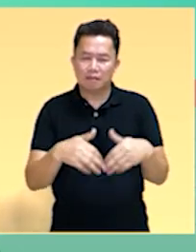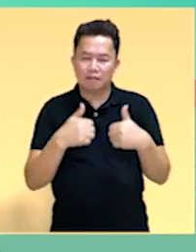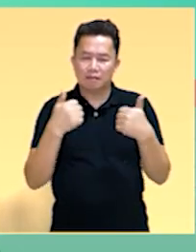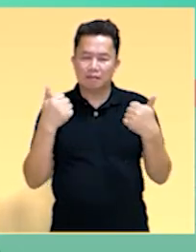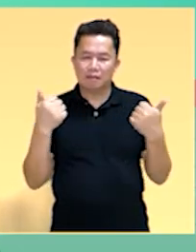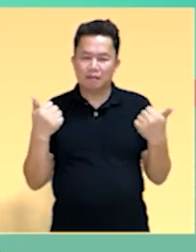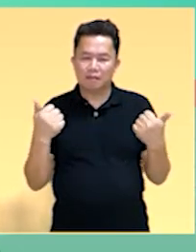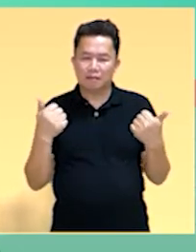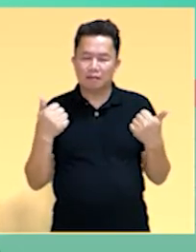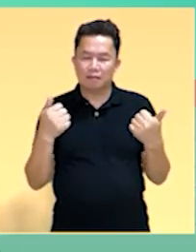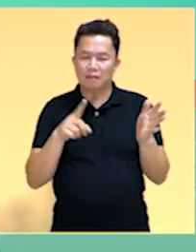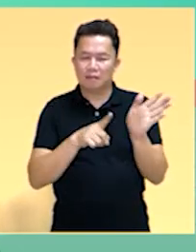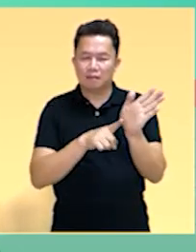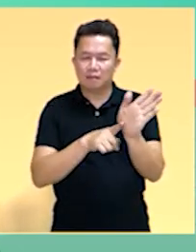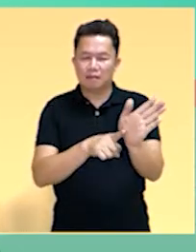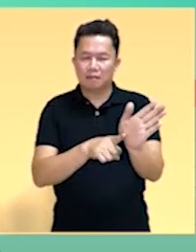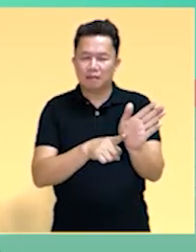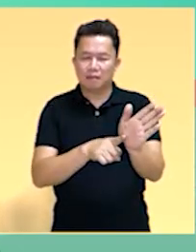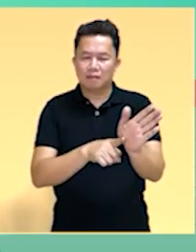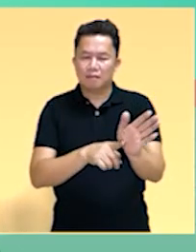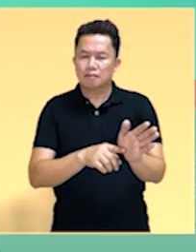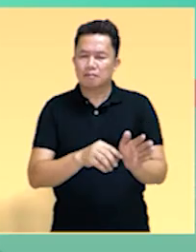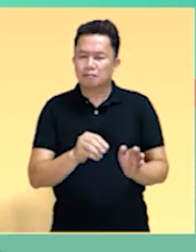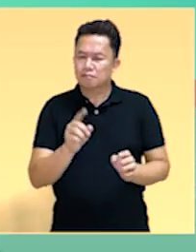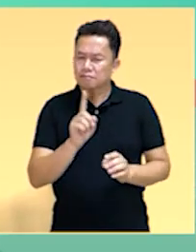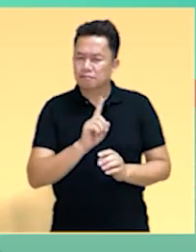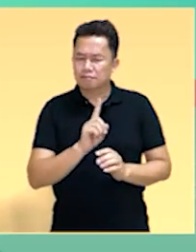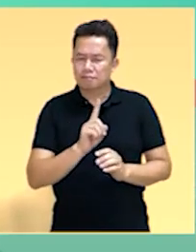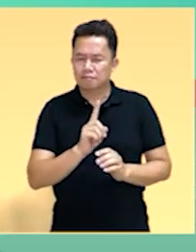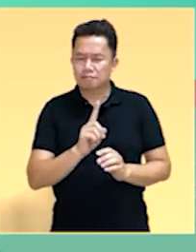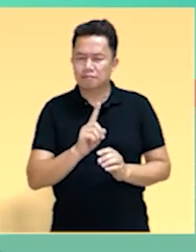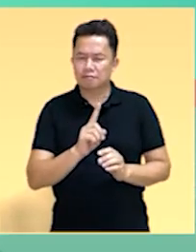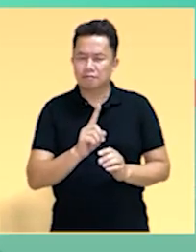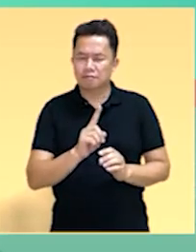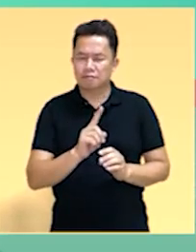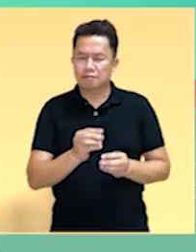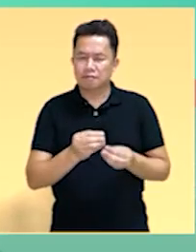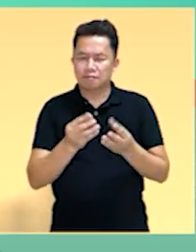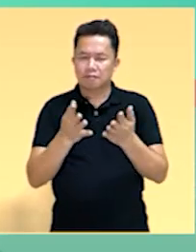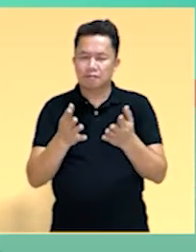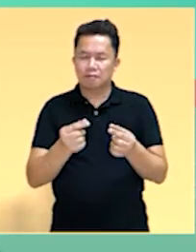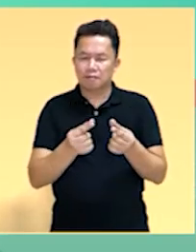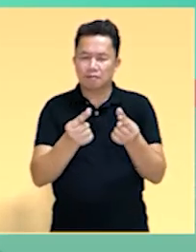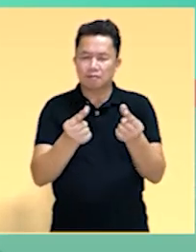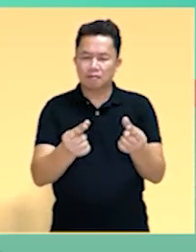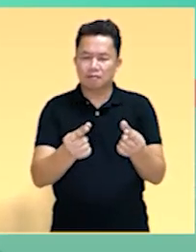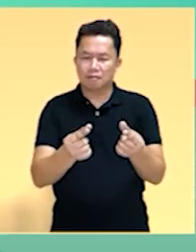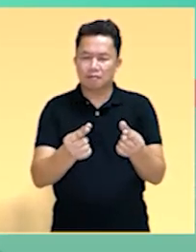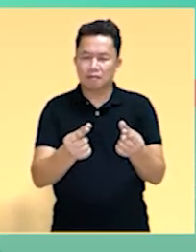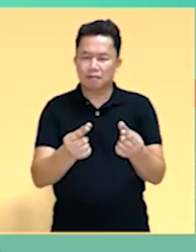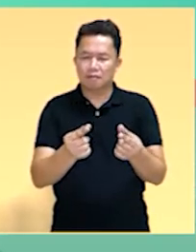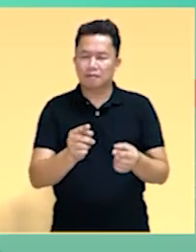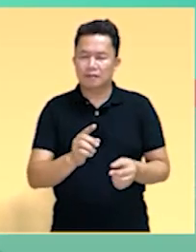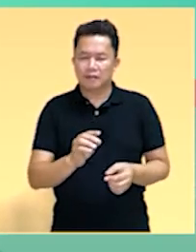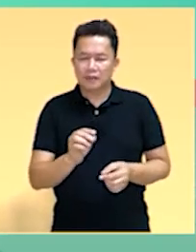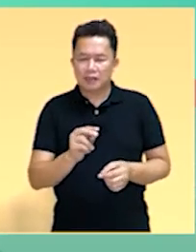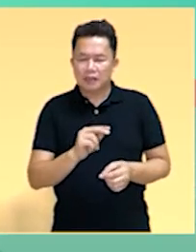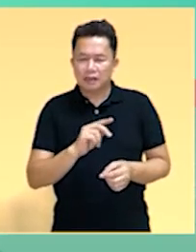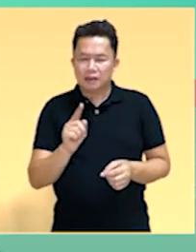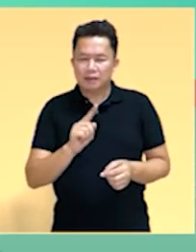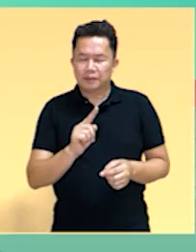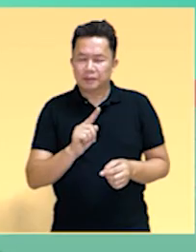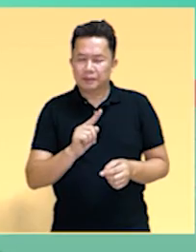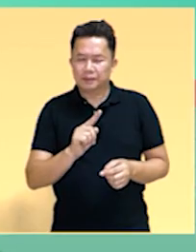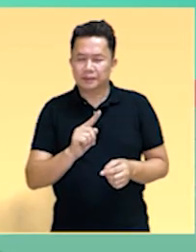kung paano ito ipapakita. Hindi lamang ito sa pamamagitan ng pagbibigay ng regalo. Hindi naman laging